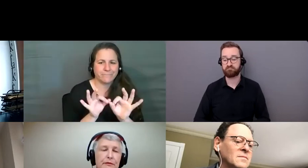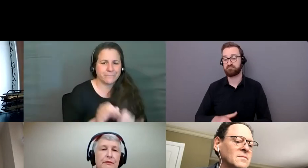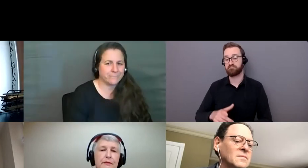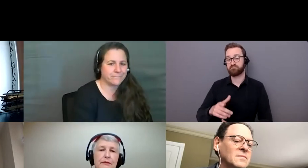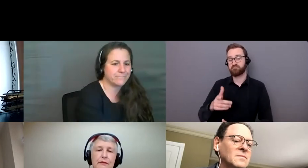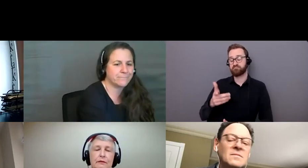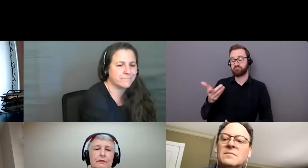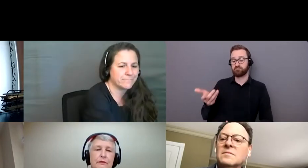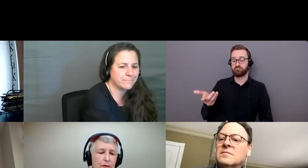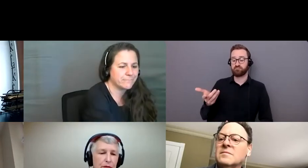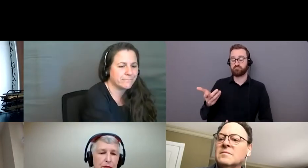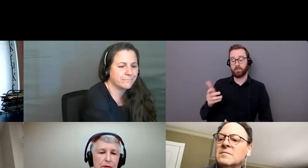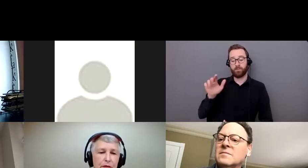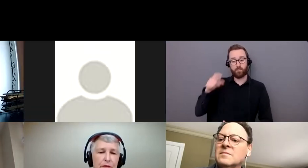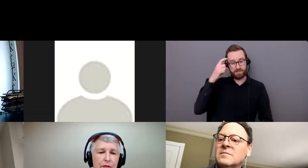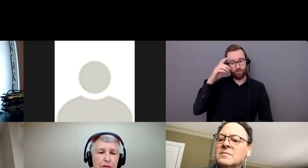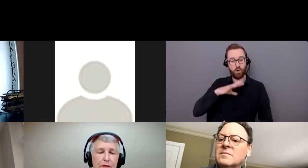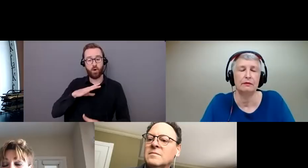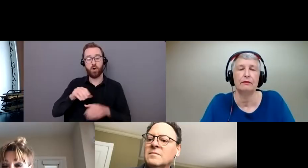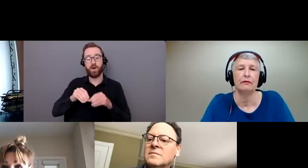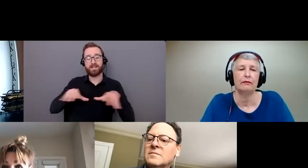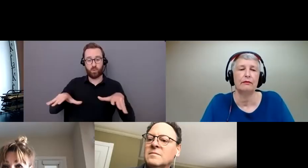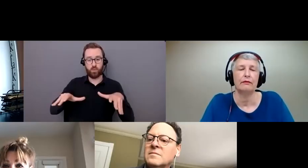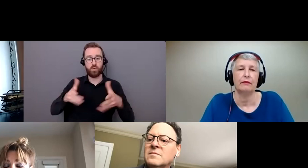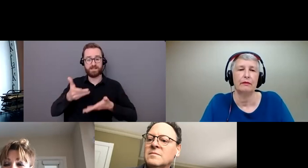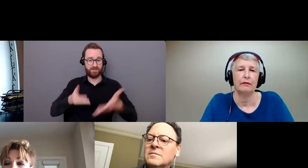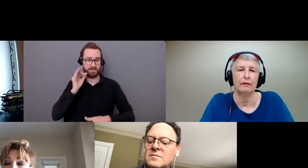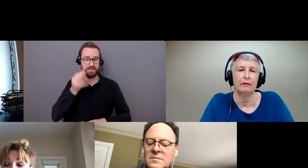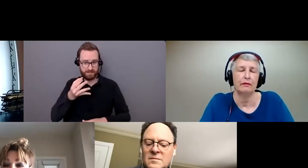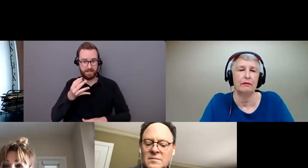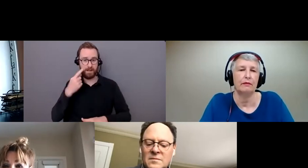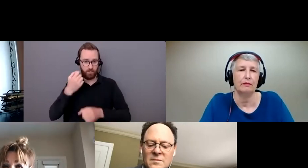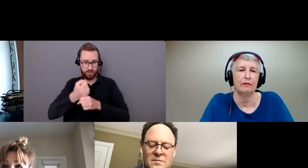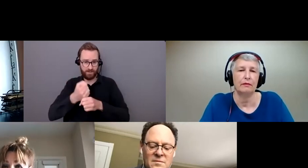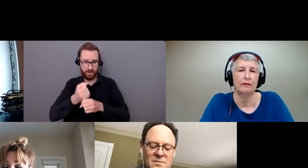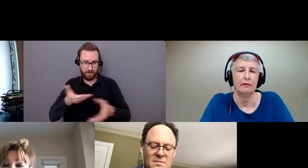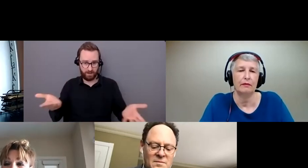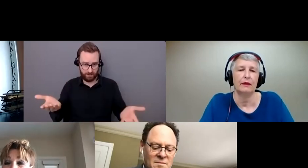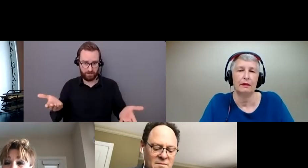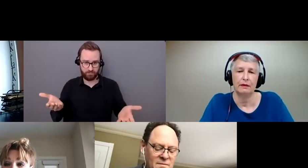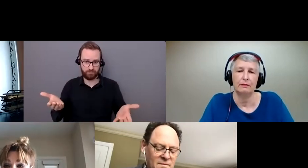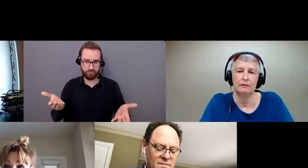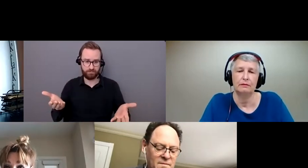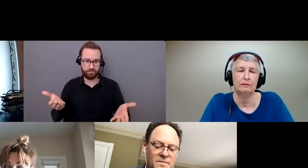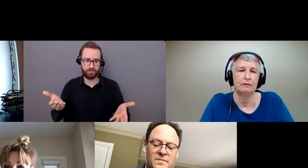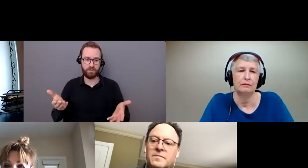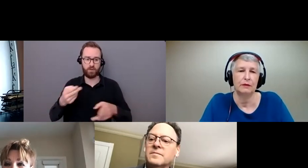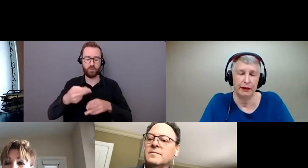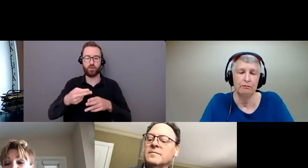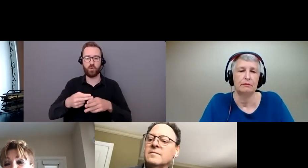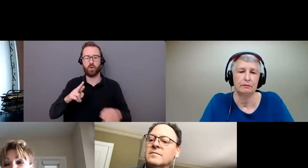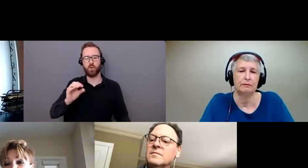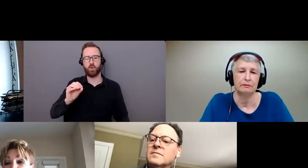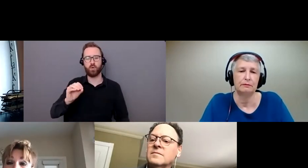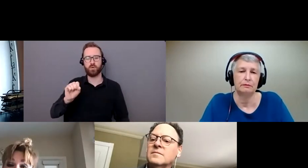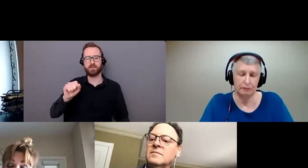savoir qu'il y a un réseau de services spécialisés de main-d'œuvre personnes handicapées dans toutes les régions du Québec. Ça s'appelle le ROSEF, oui. Qui